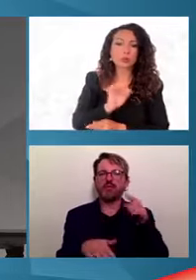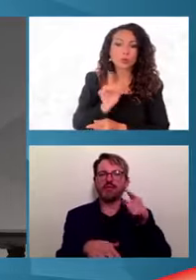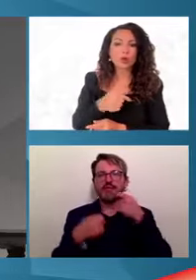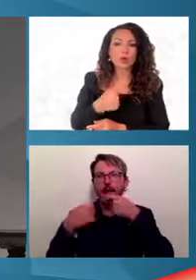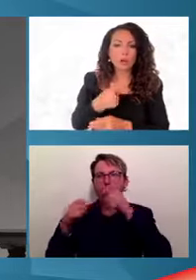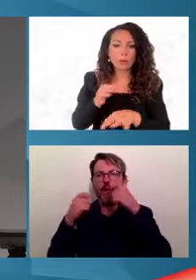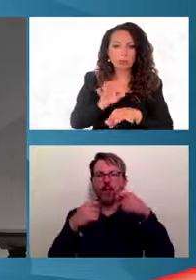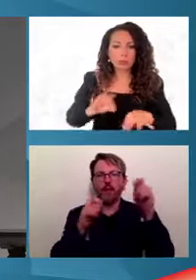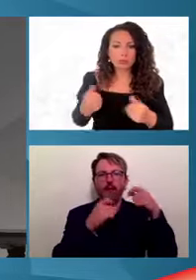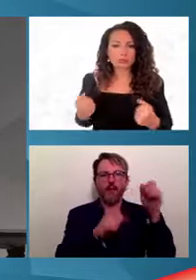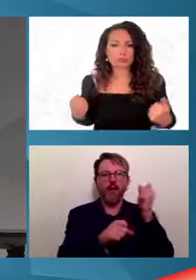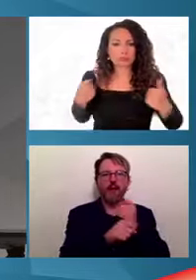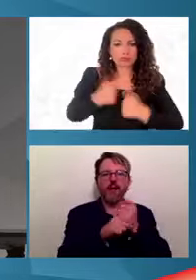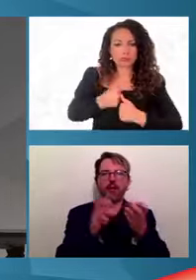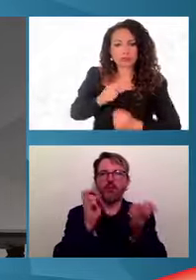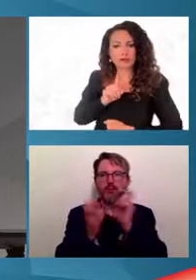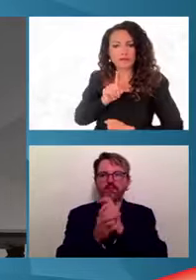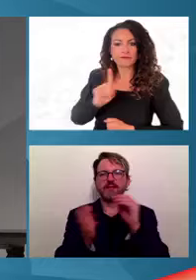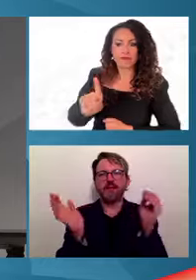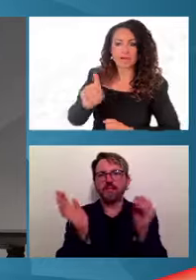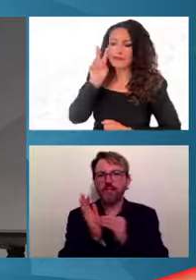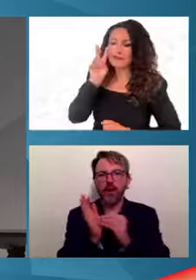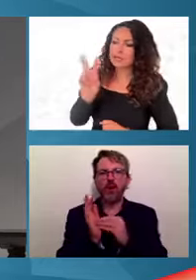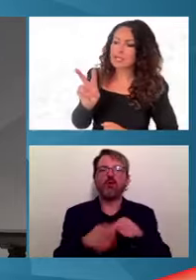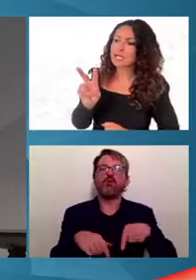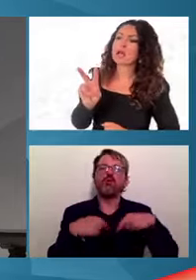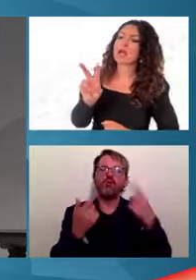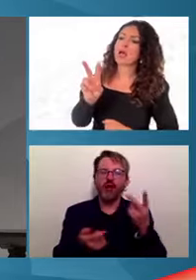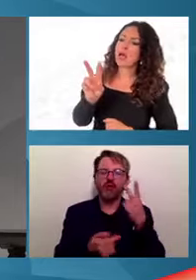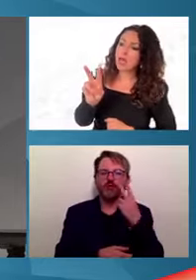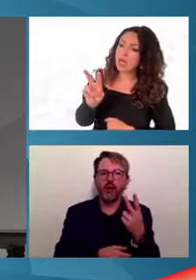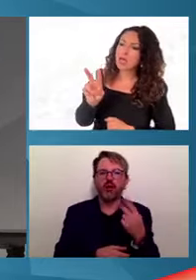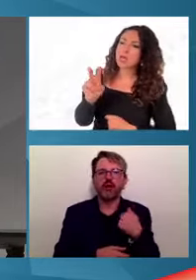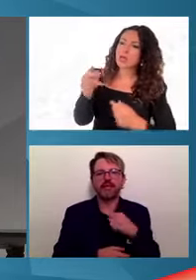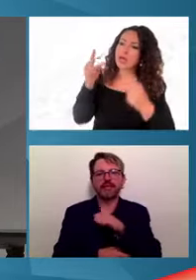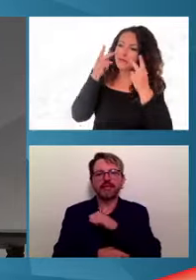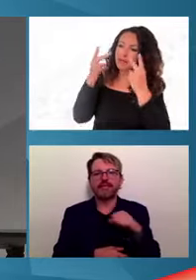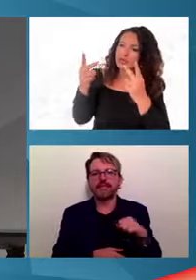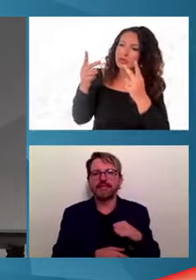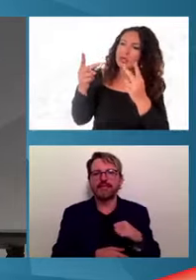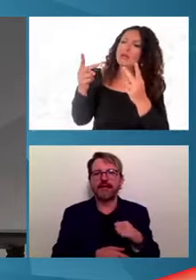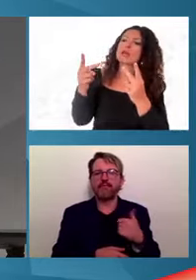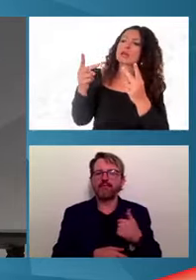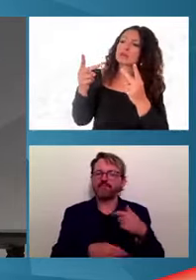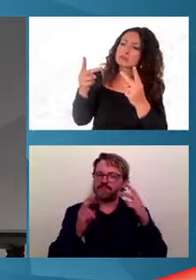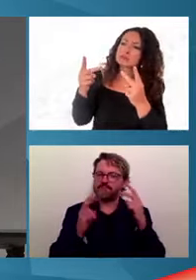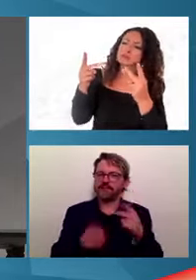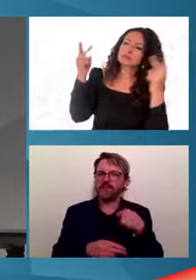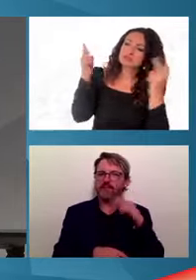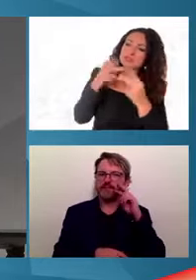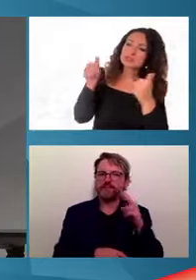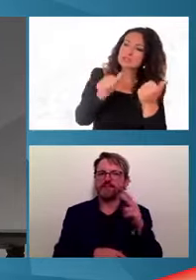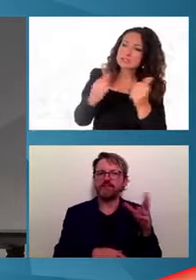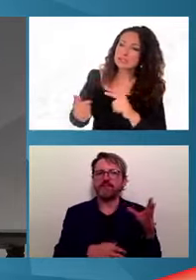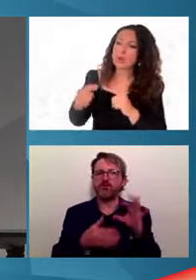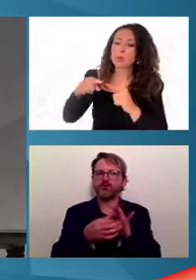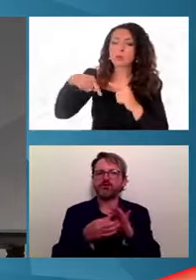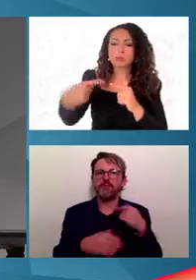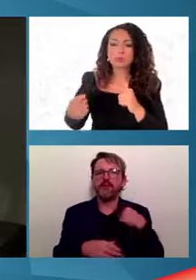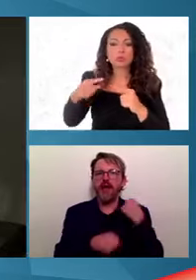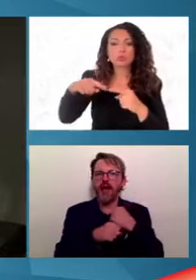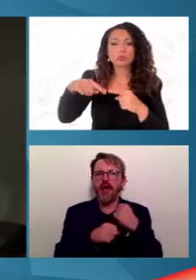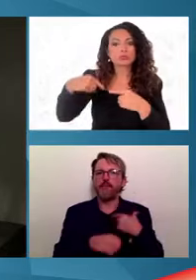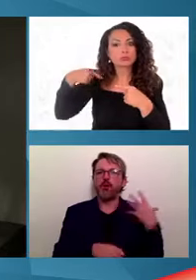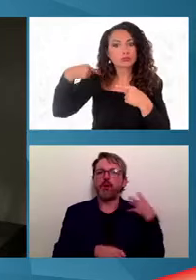di costruire. Poi ci sono tornato mentre l'opera era in costruzione per vedere come veniva costruita, e poi ci sono tornato alla fine, perché un